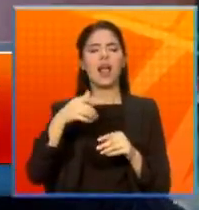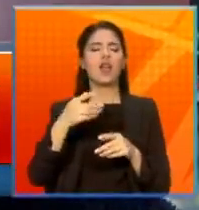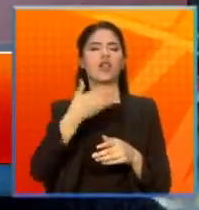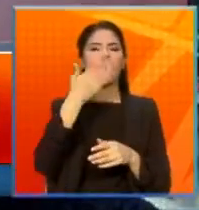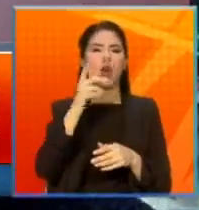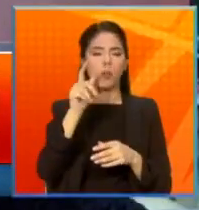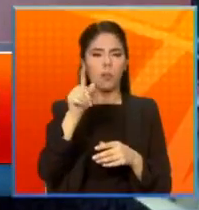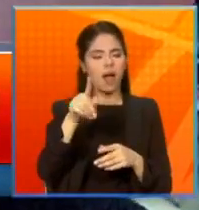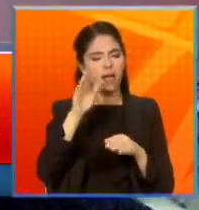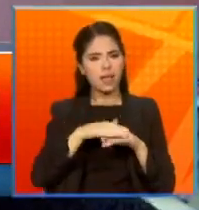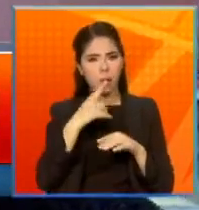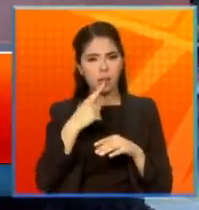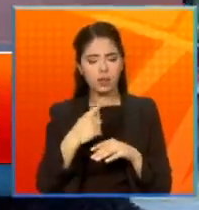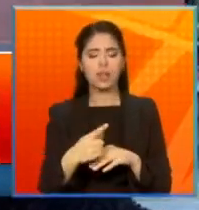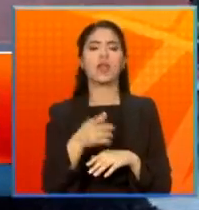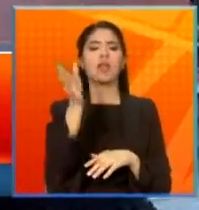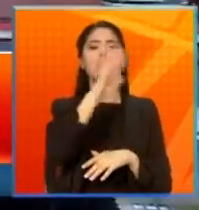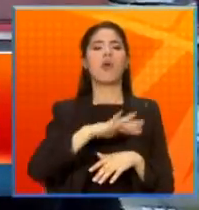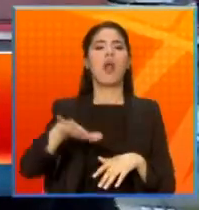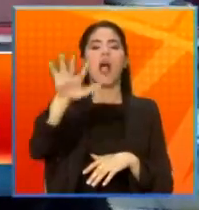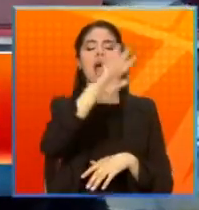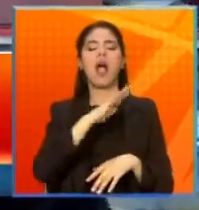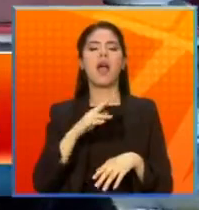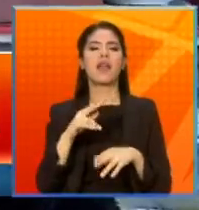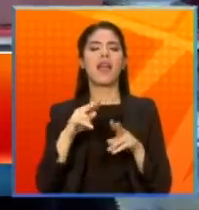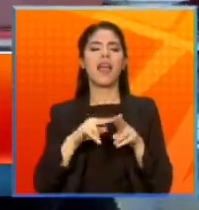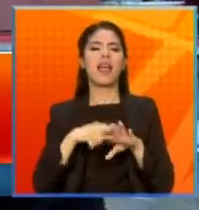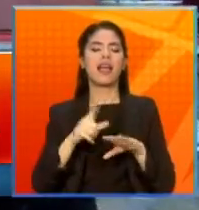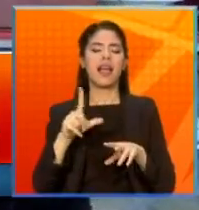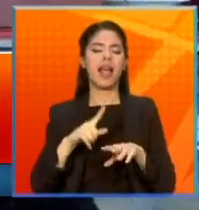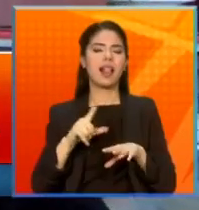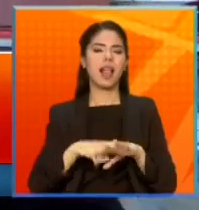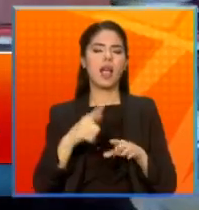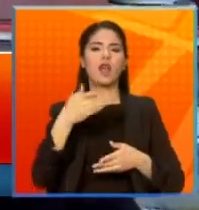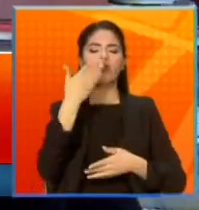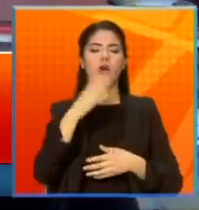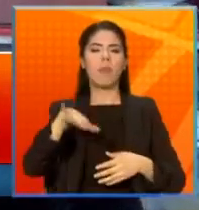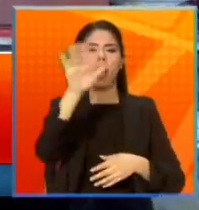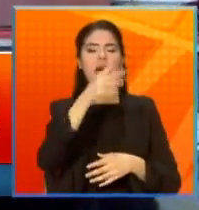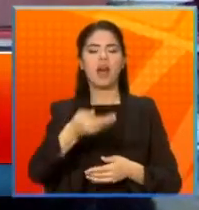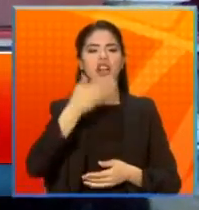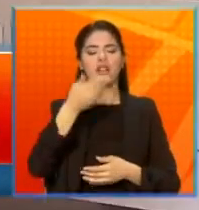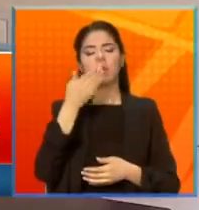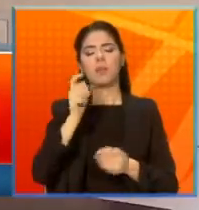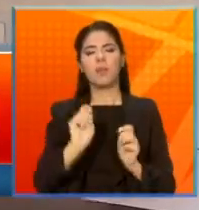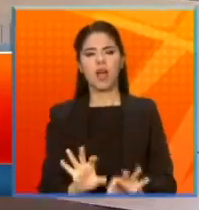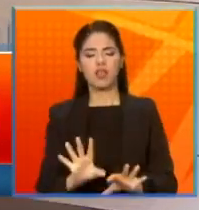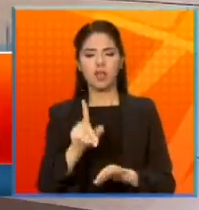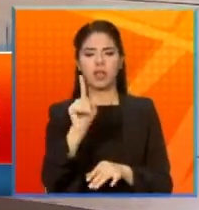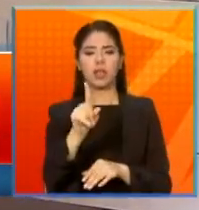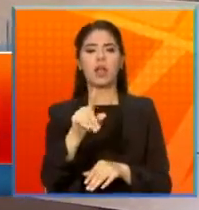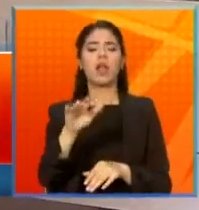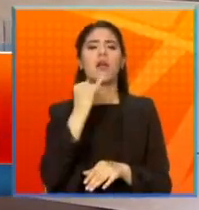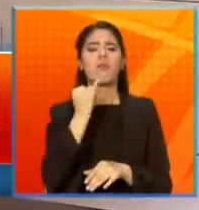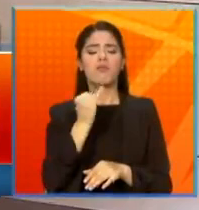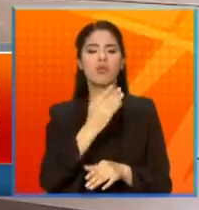başladı. Onun açıklamasından sonra ciddi bir artış var. Haftada 2-3 defa yapıyorduk. Şu an artık haftada bütün günleri çıkarmaya çalışacağız. Şu anda